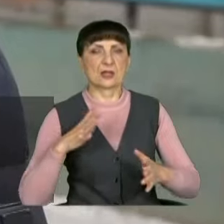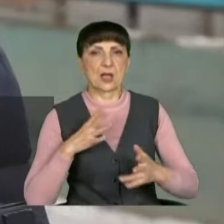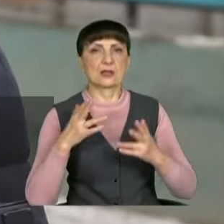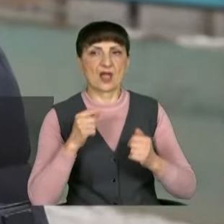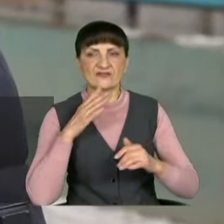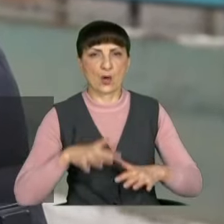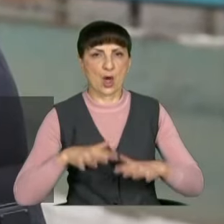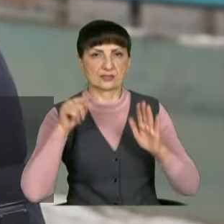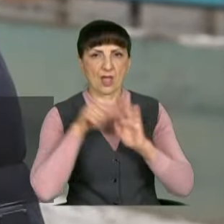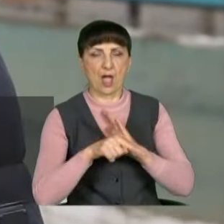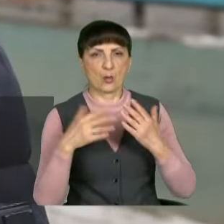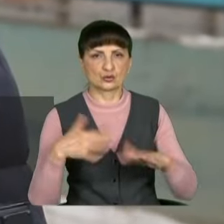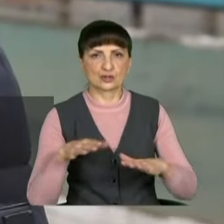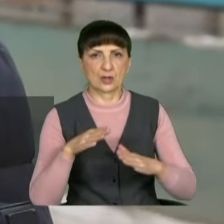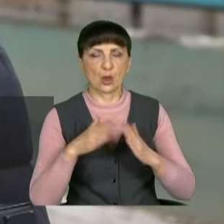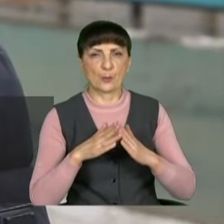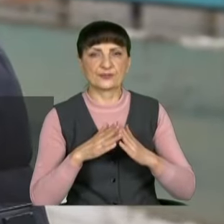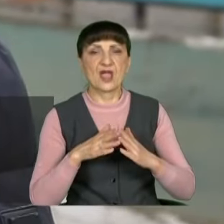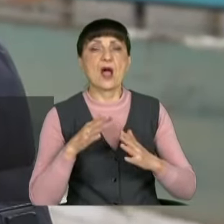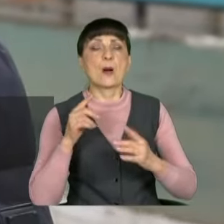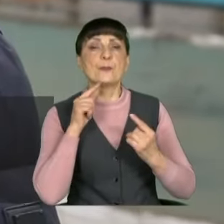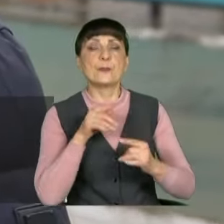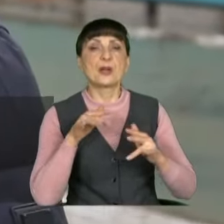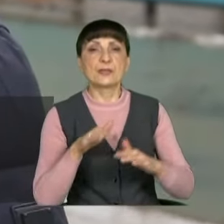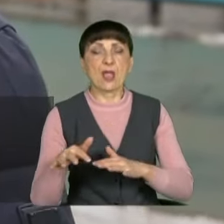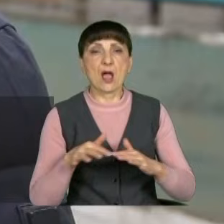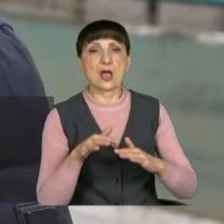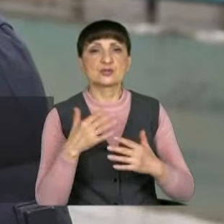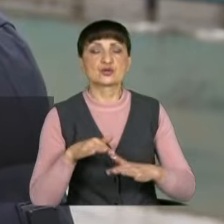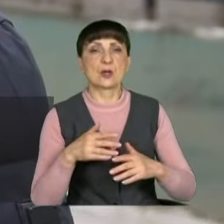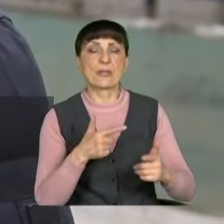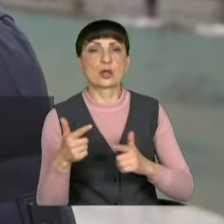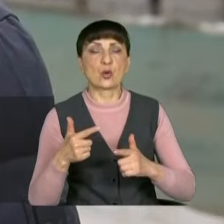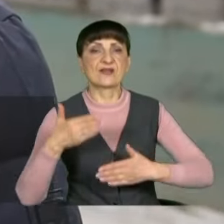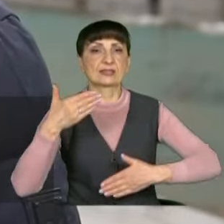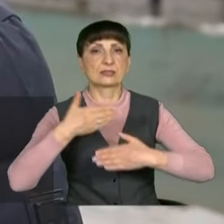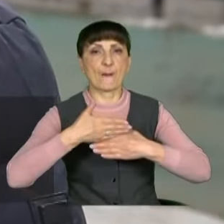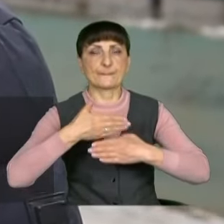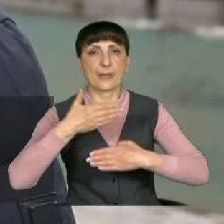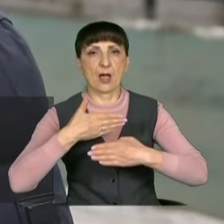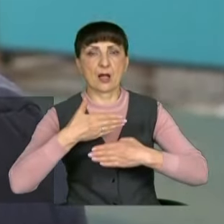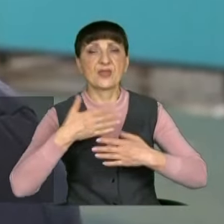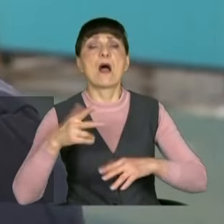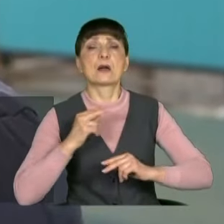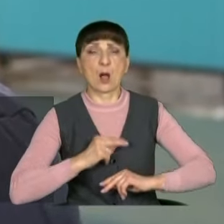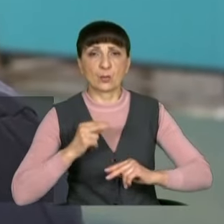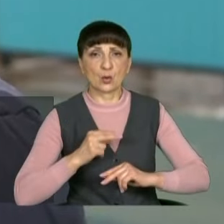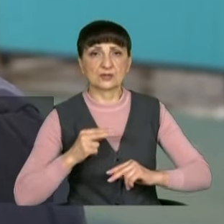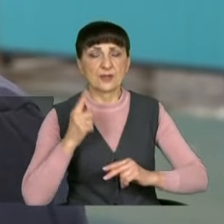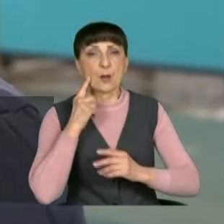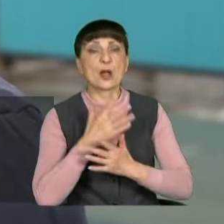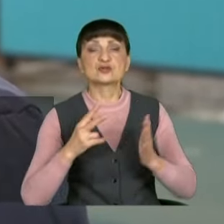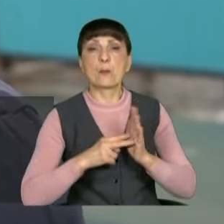вода. В рамках противопаводковых мероприятий была подготовлена дамба. Дамба на данный момент работает в больших